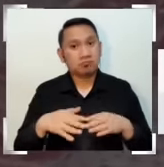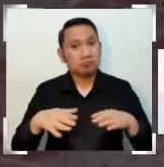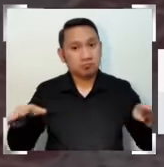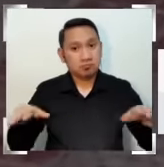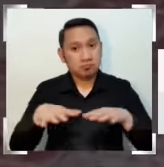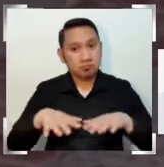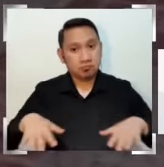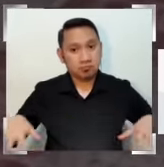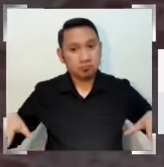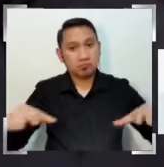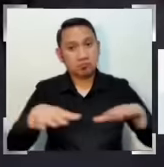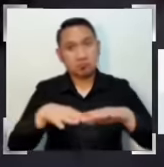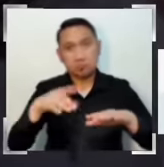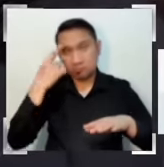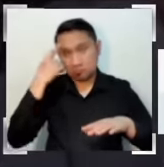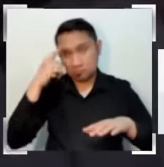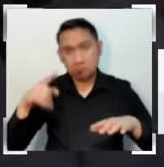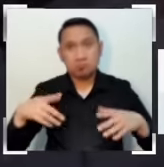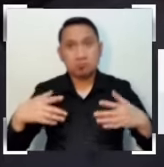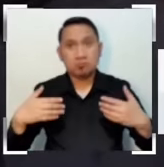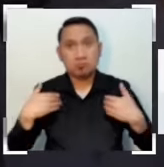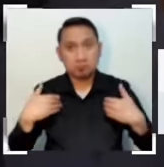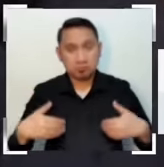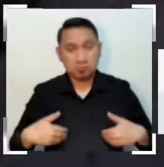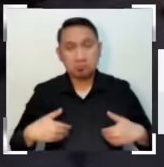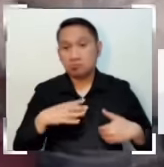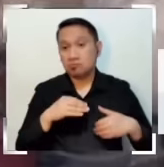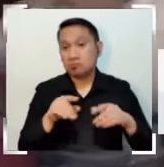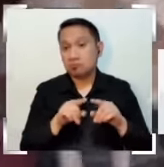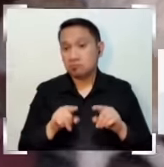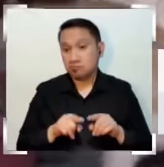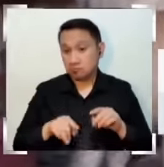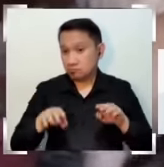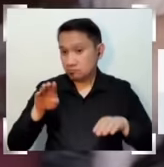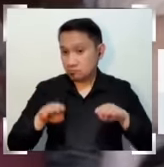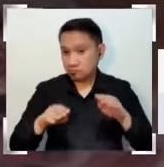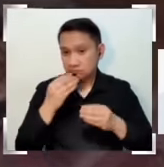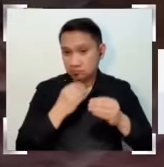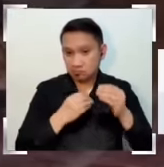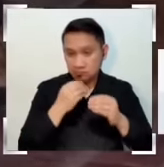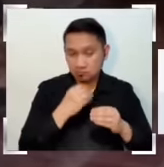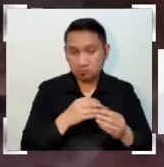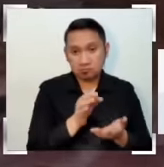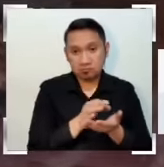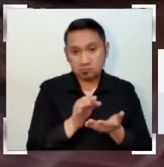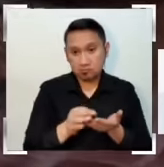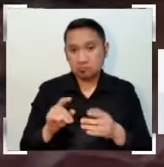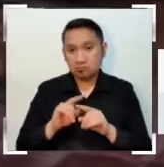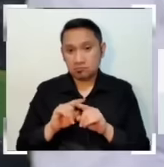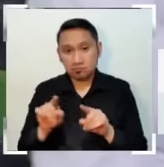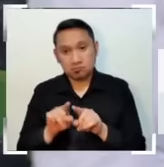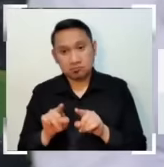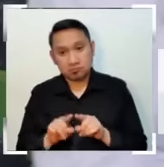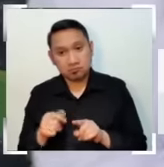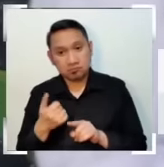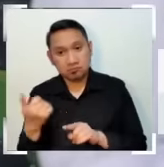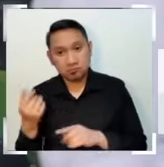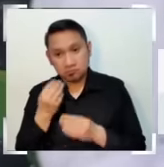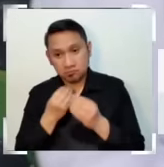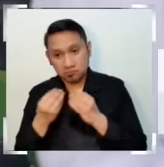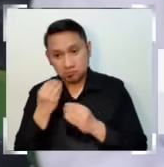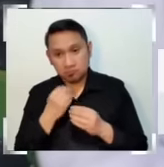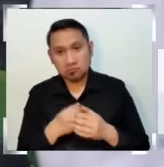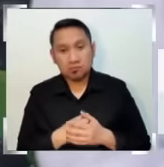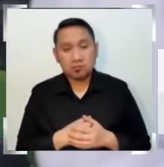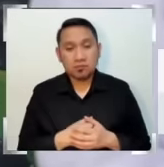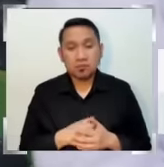kanilang physical activity. Balanse rin dapat ang pagkain. May dog food pero meron ding ibang pagkain. Ang dapat